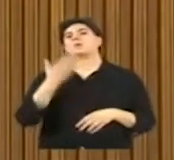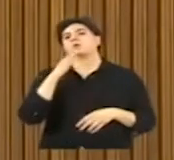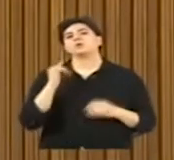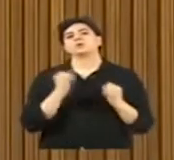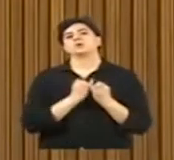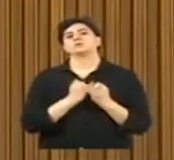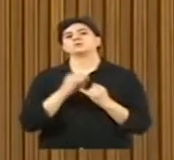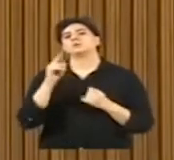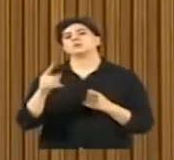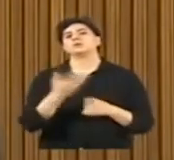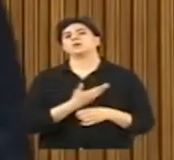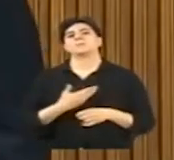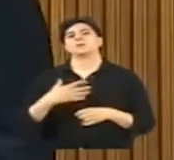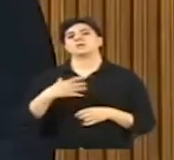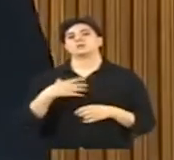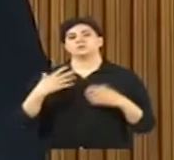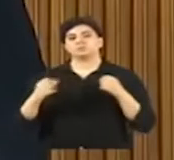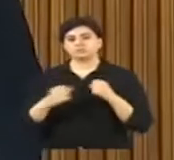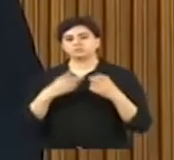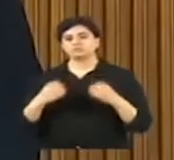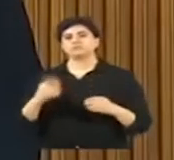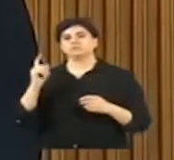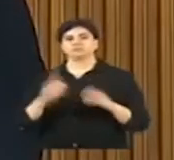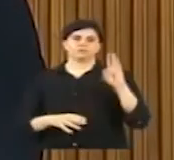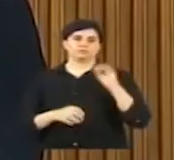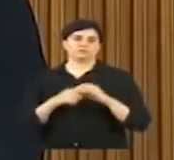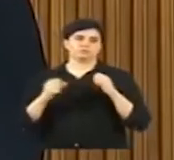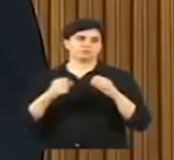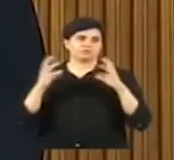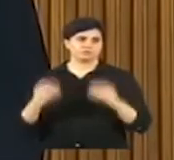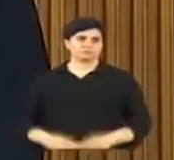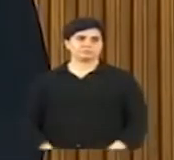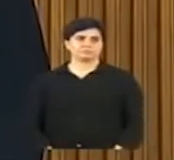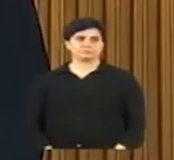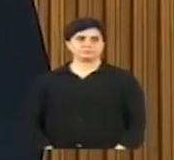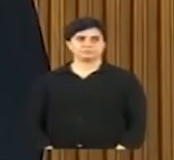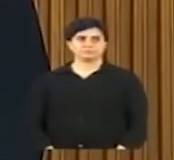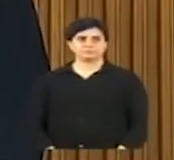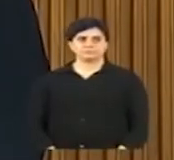kardeşim. Sen ekmeğini savunuyorsan önce demokrasiyi savunacaksın diyeceğiz.